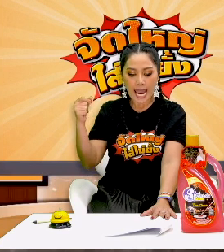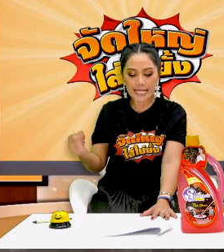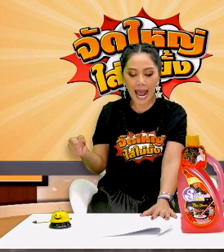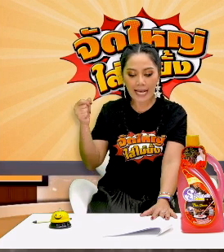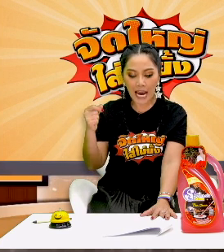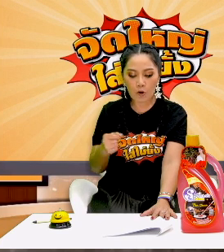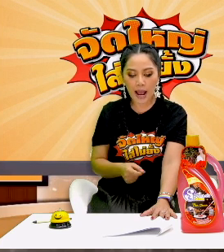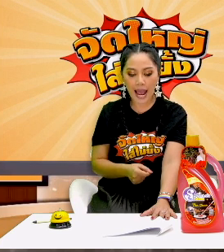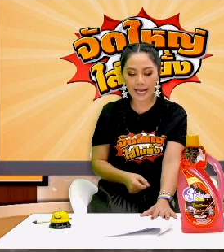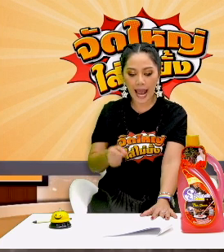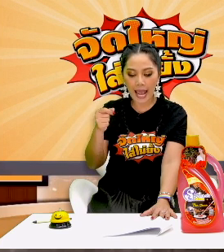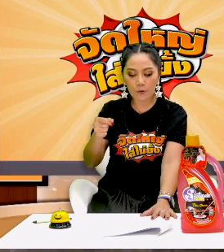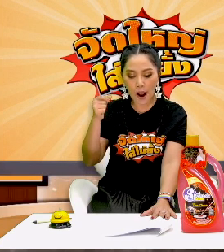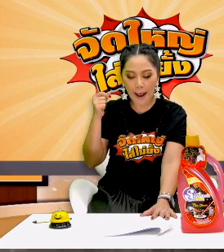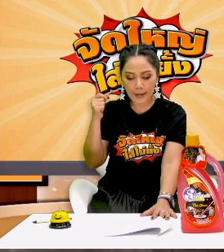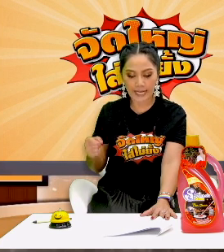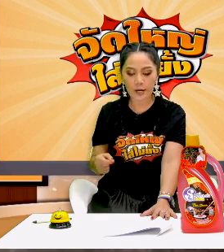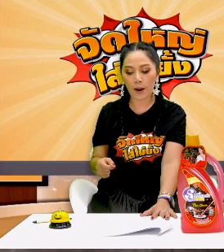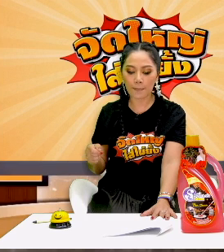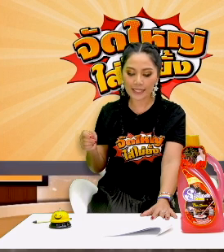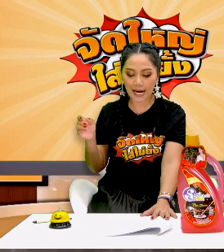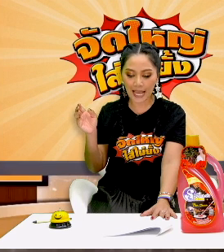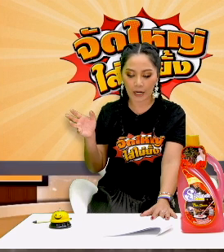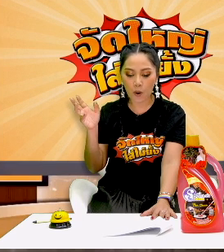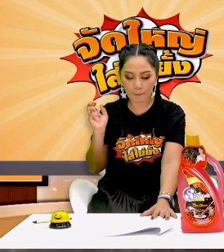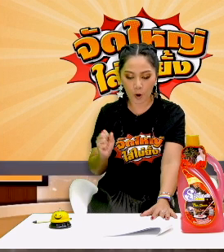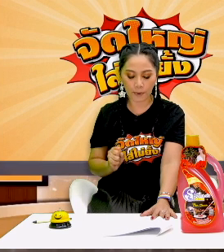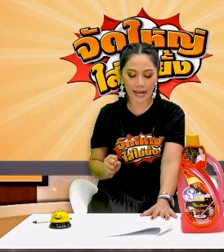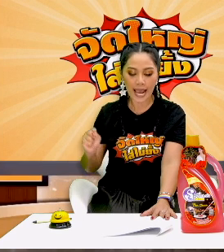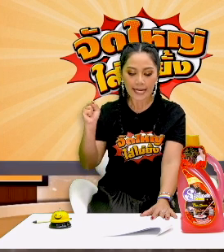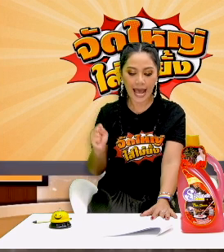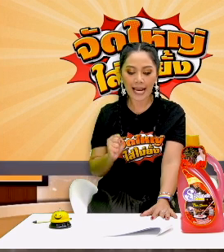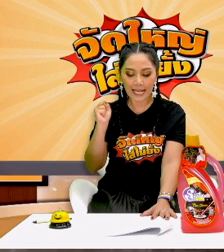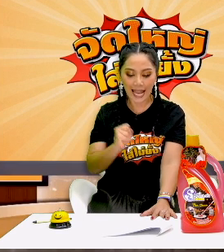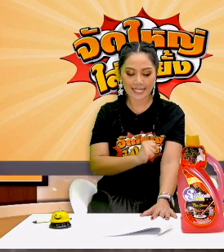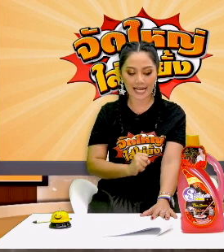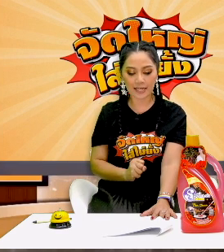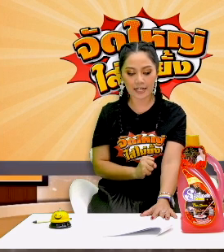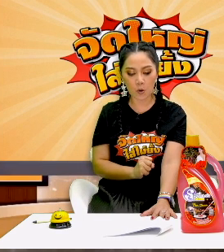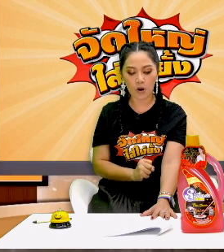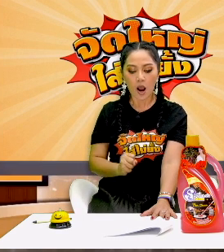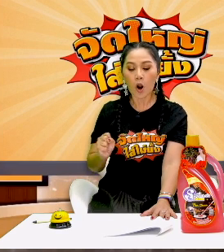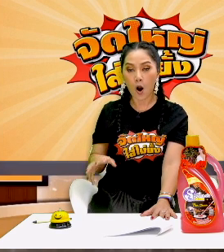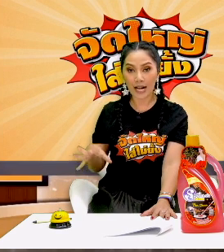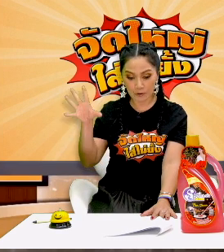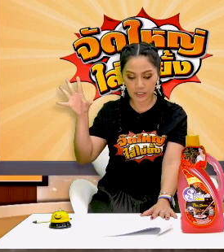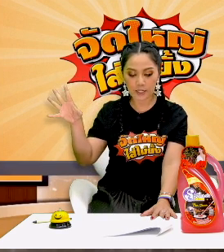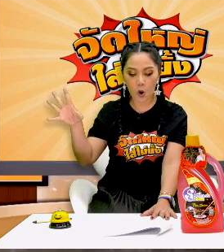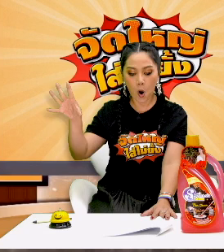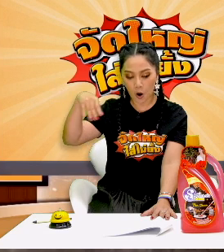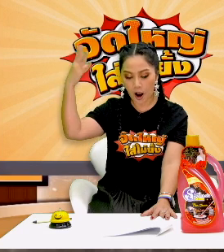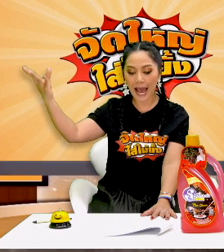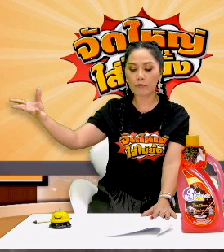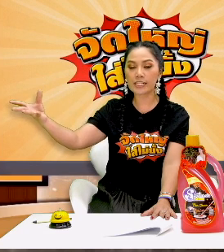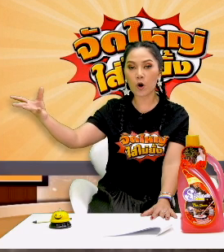เนี่ยได้เข้ามานะคะให้ความเห็นเกี่ยวกับมาตรฐานความปลอดภัยด้านหลักสาธารณสุขของร้านเวอร์ติโ